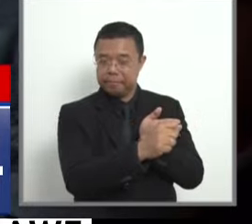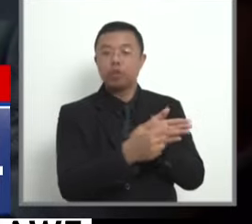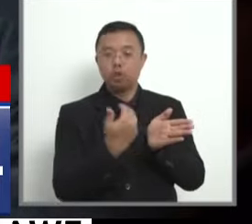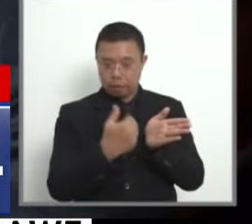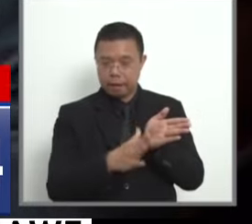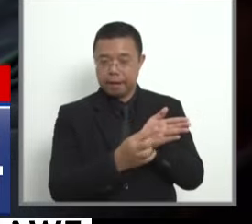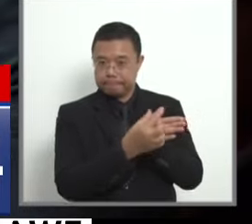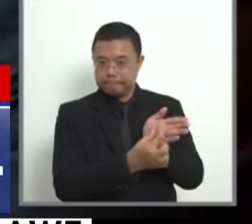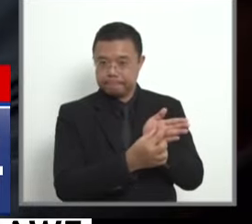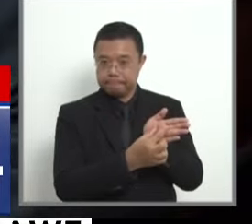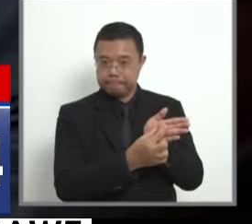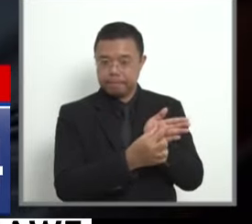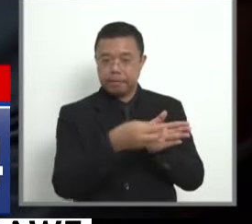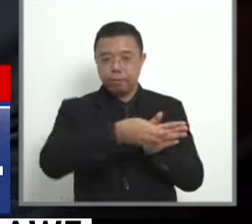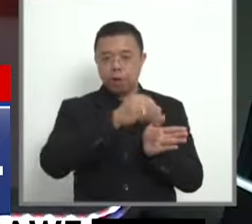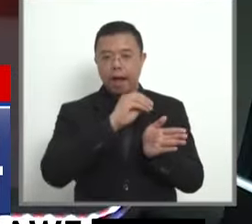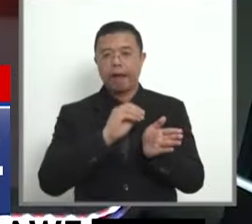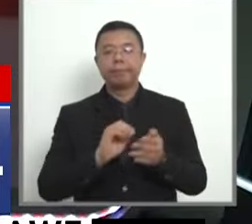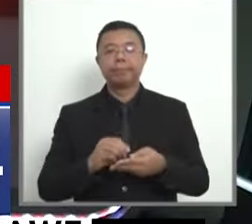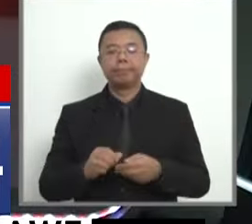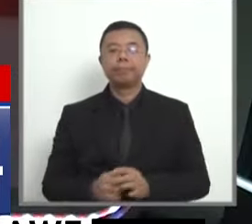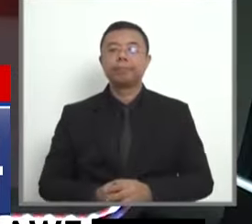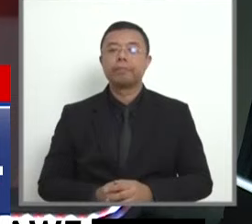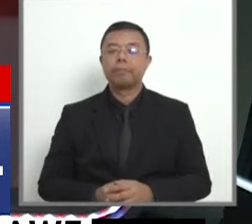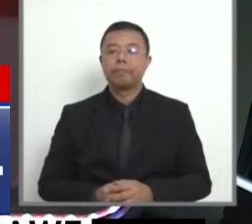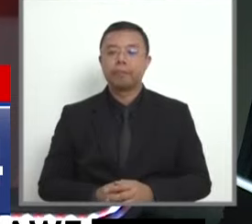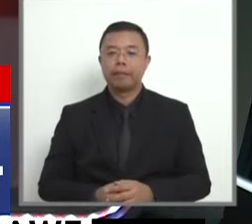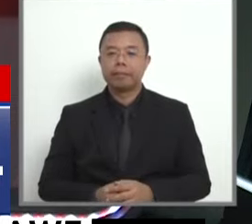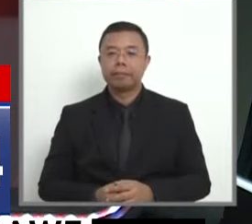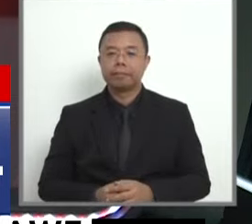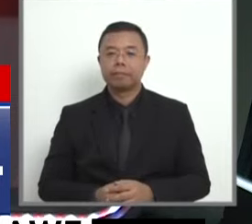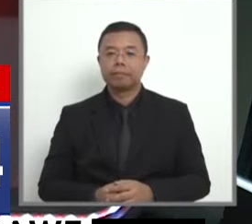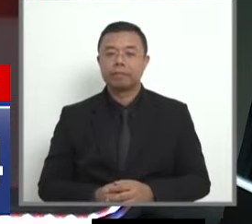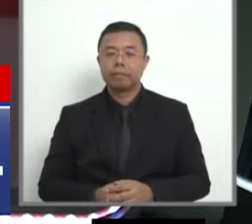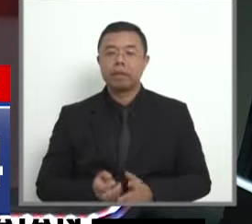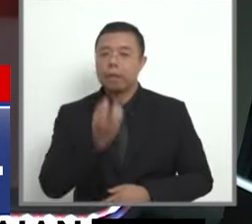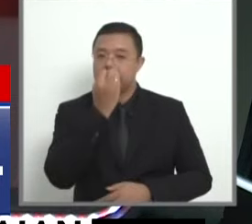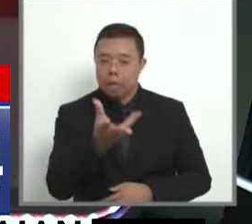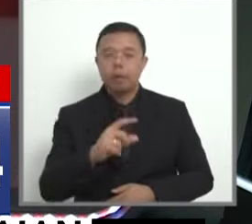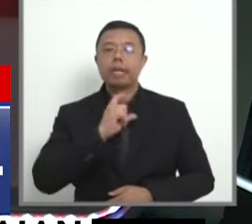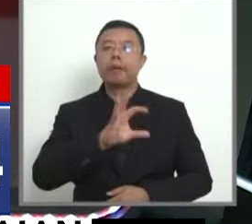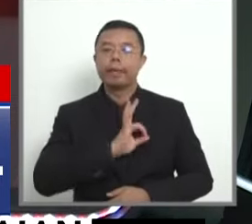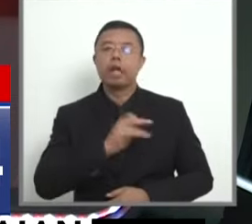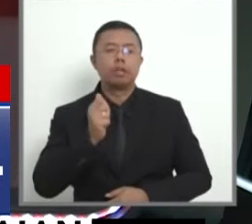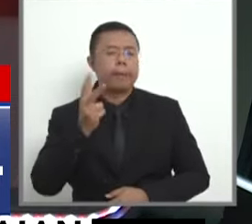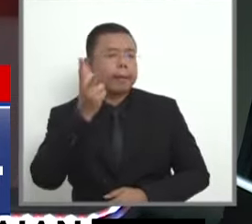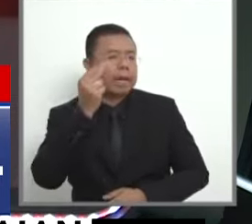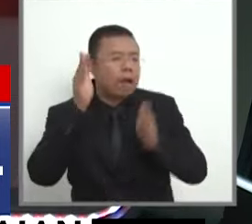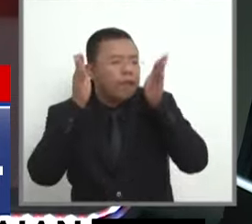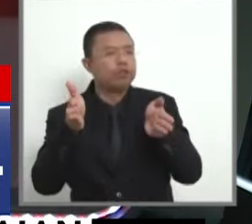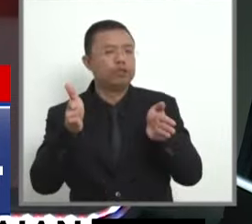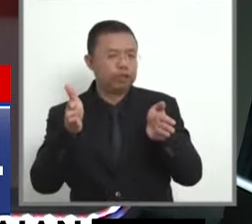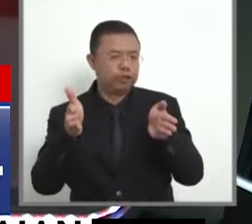sekali berikut ini kita akan buka bersama sekali kami ingatkan kepada calon presiden untuk mendengarkan secara